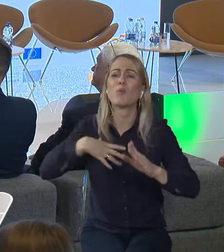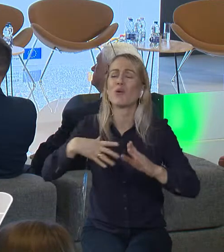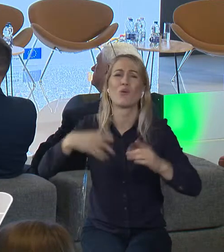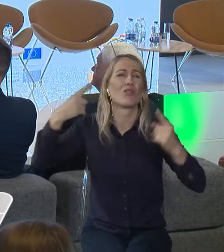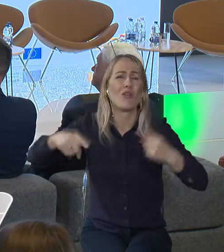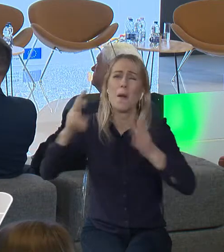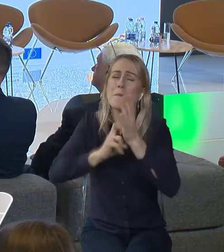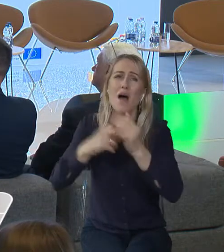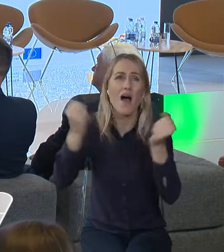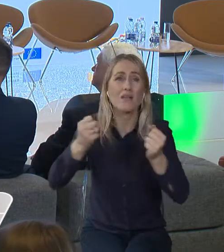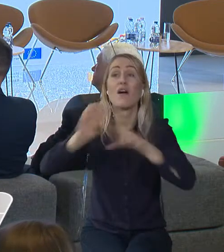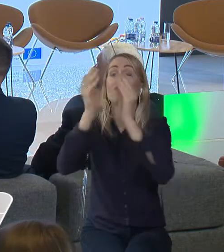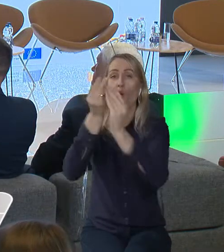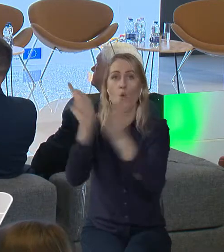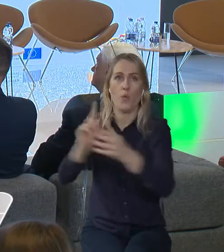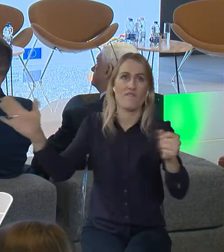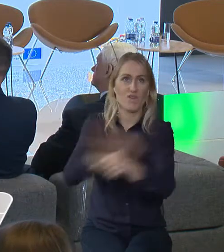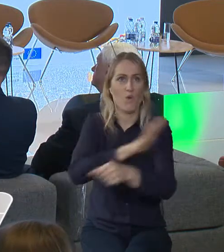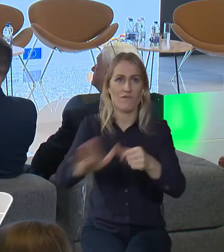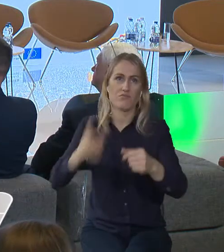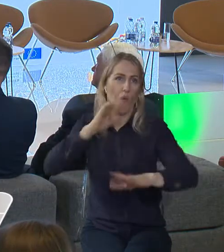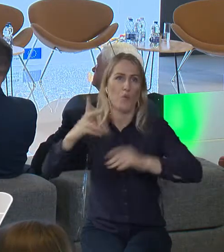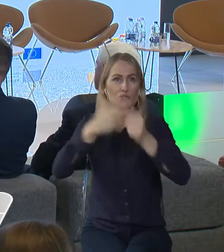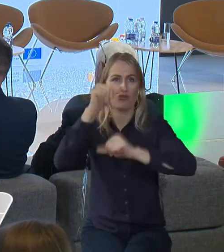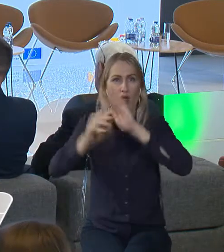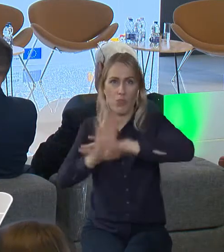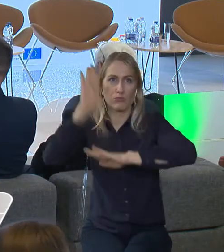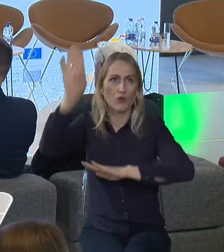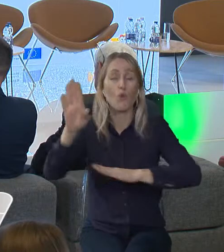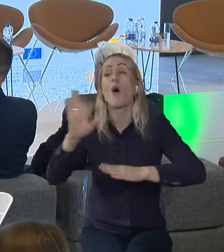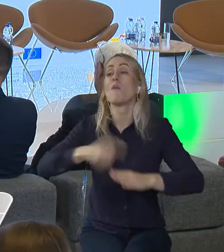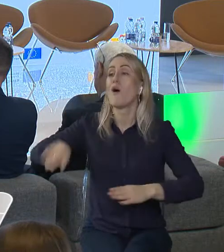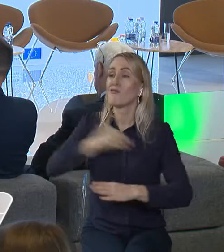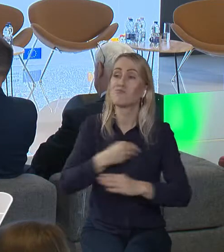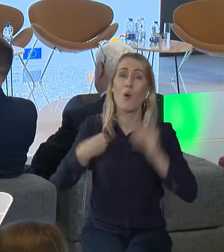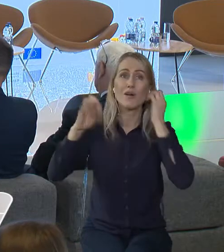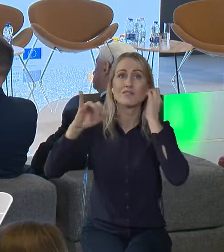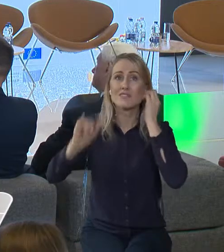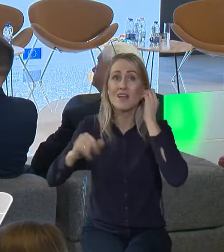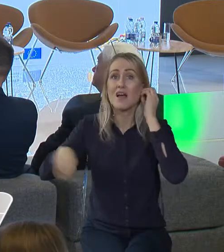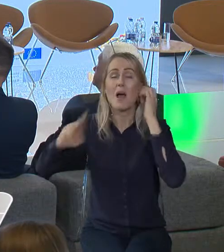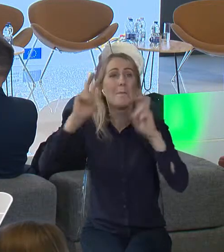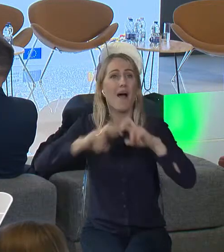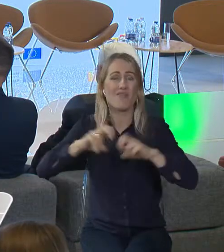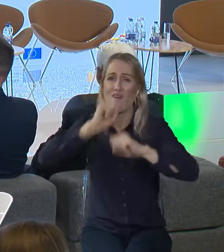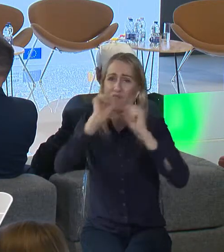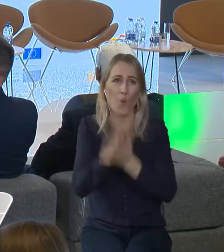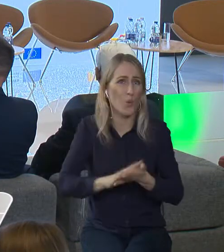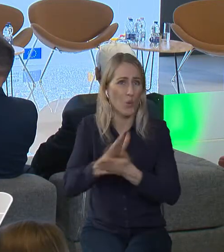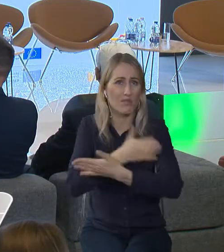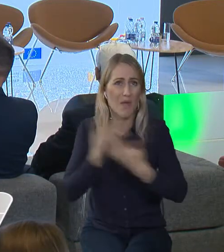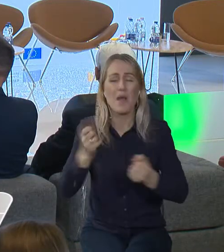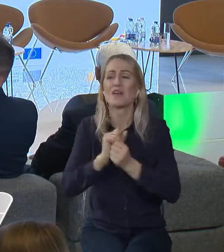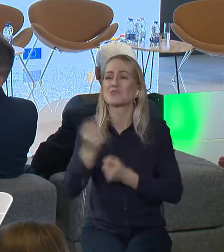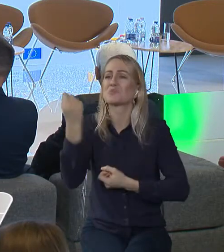ponieważ tak jak mówiłem, w Polsce praktycznie z zakresu integracji sensorycznej no nie ma w ogóle badań. Są jakieś